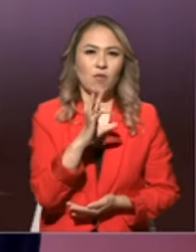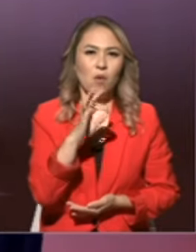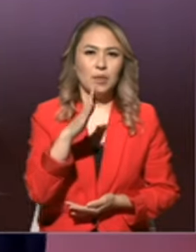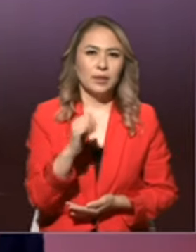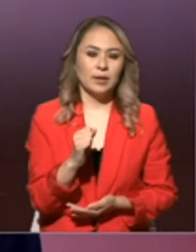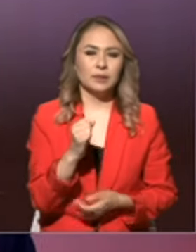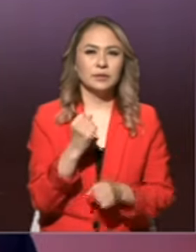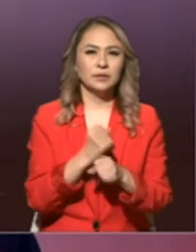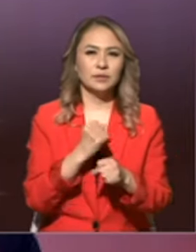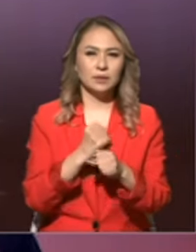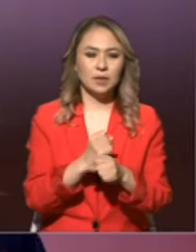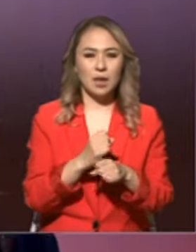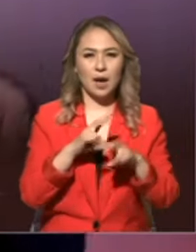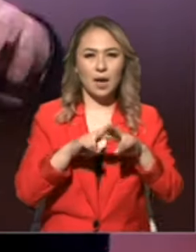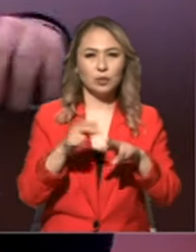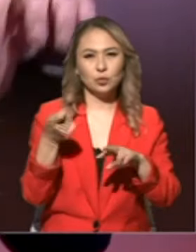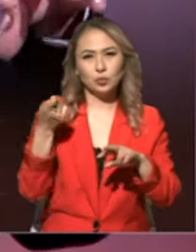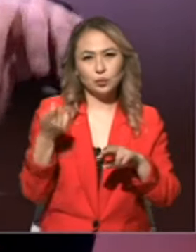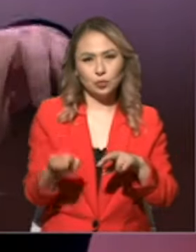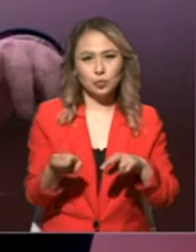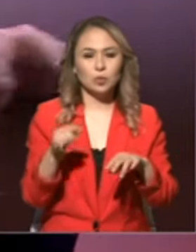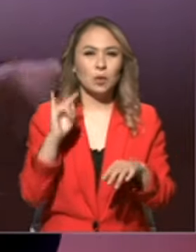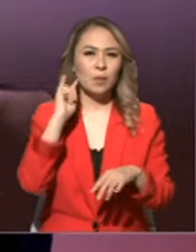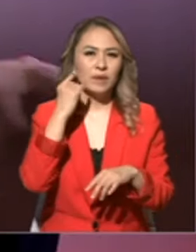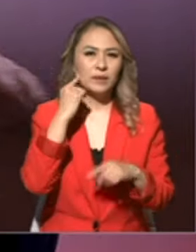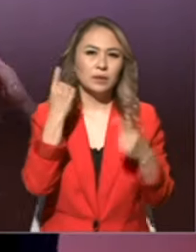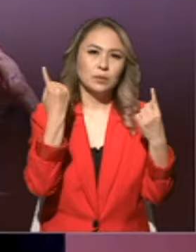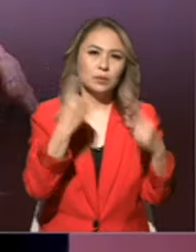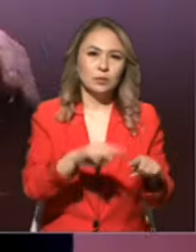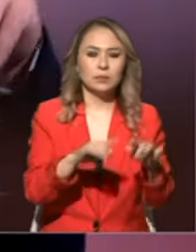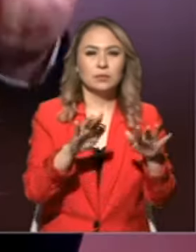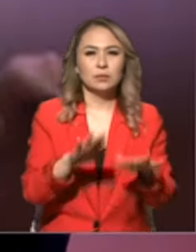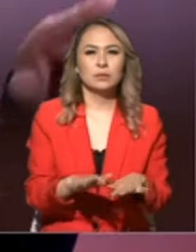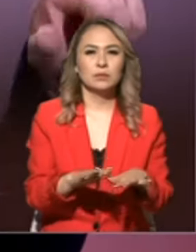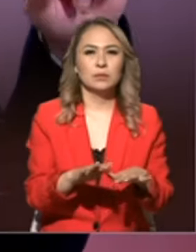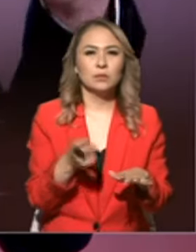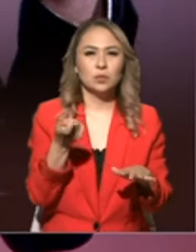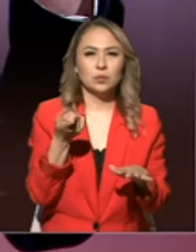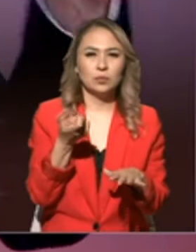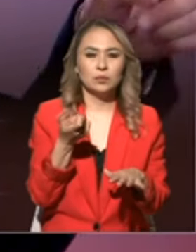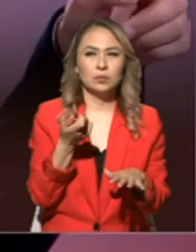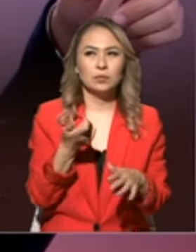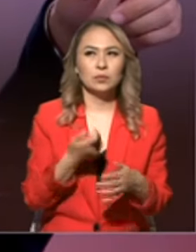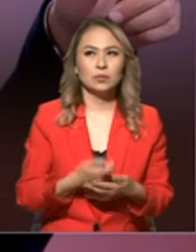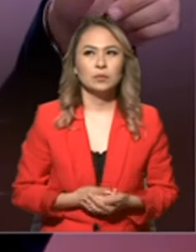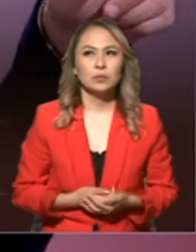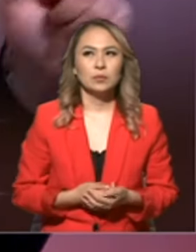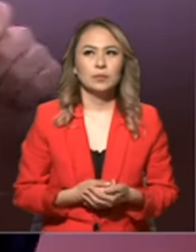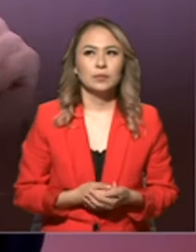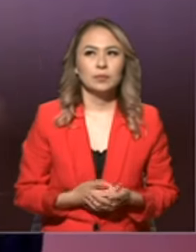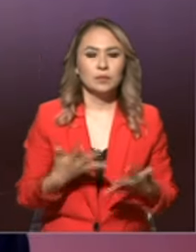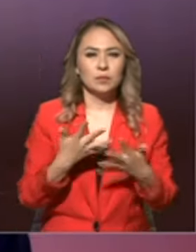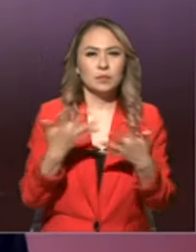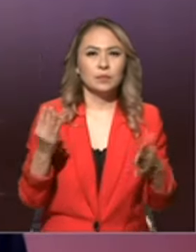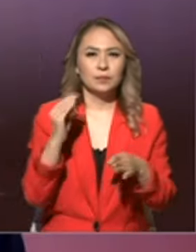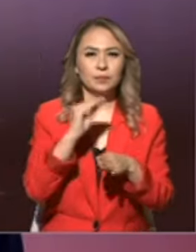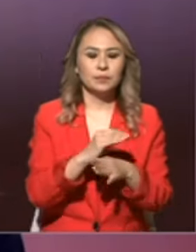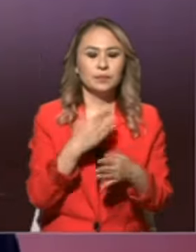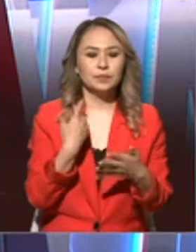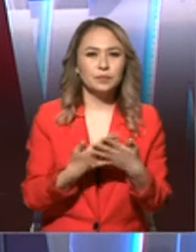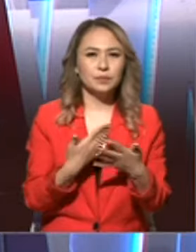кішкене болса да Астанадан төменірек, бірақ Павлодардың басқа өңірлерден қарағанда кішкене жоғарырақ қояйық дейді. Мысалы,